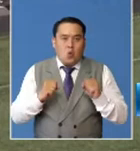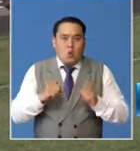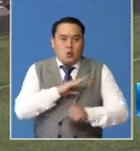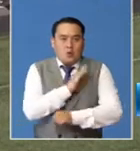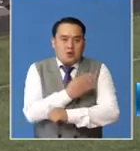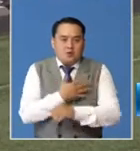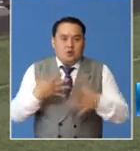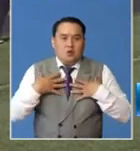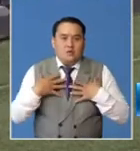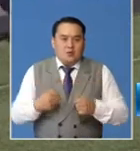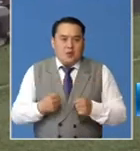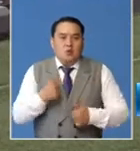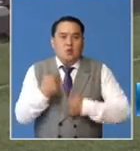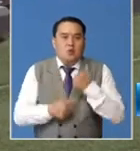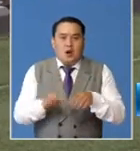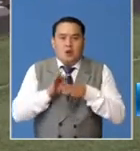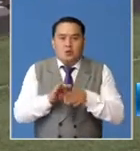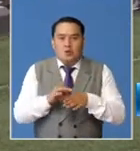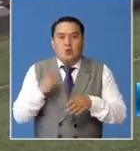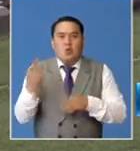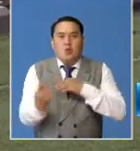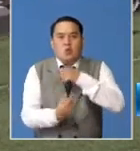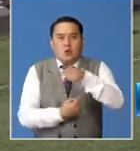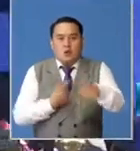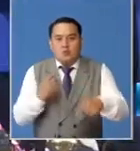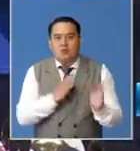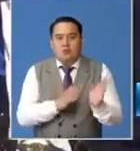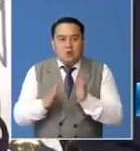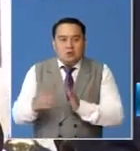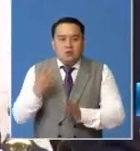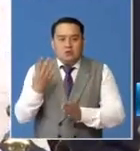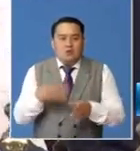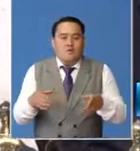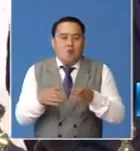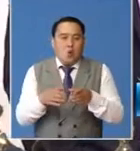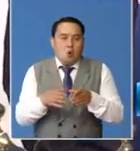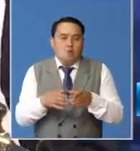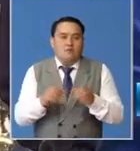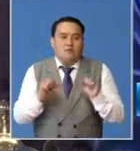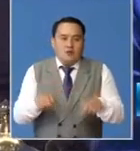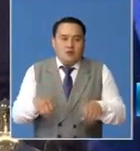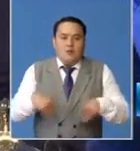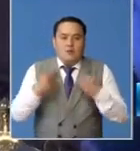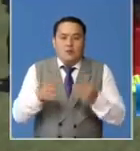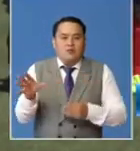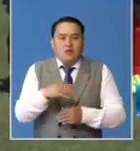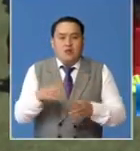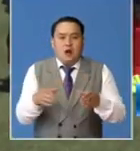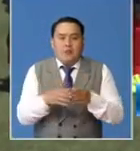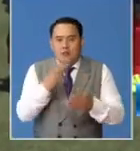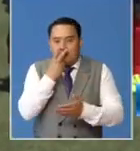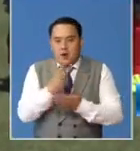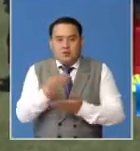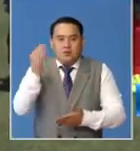и укрепляется здоровье. Турнир проходит по круговой системе в 4 подгруппах, что дает возможность всем командам показать